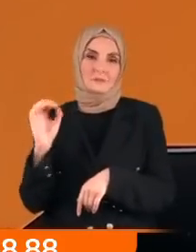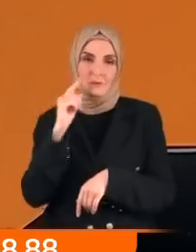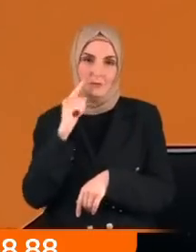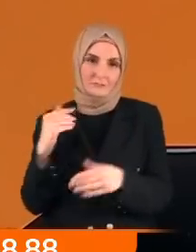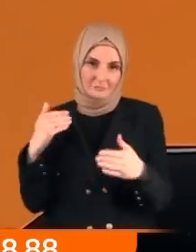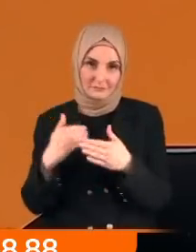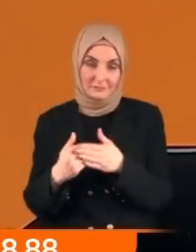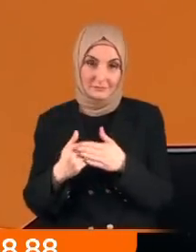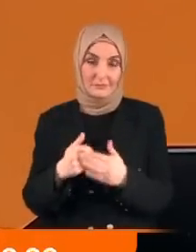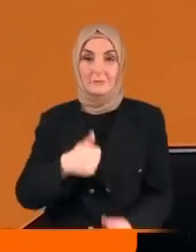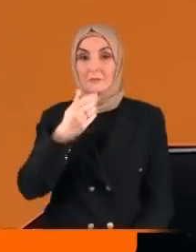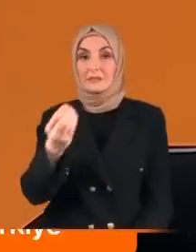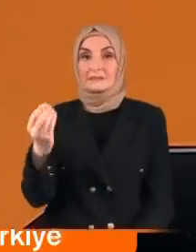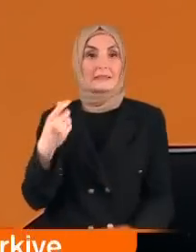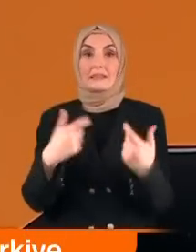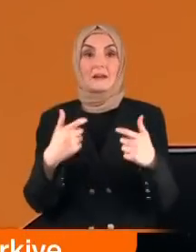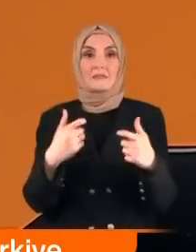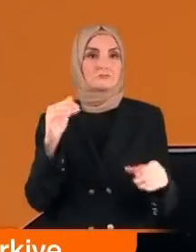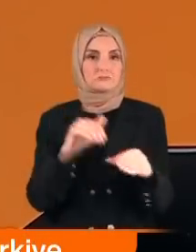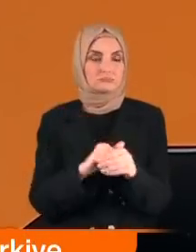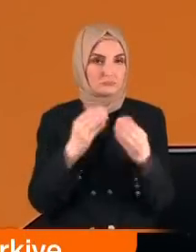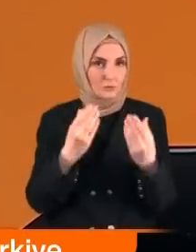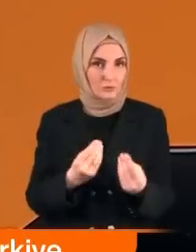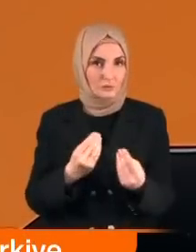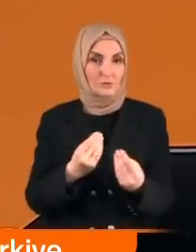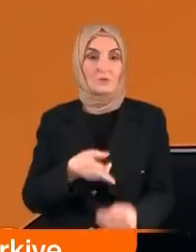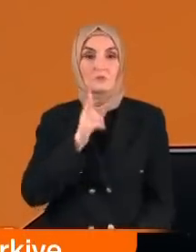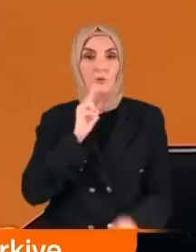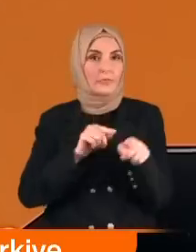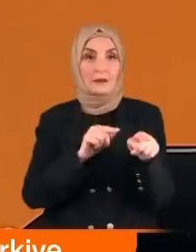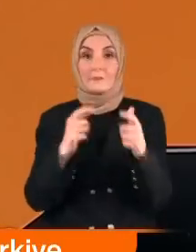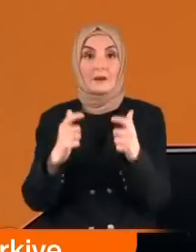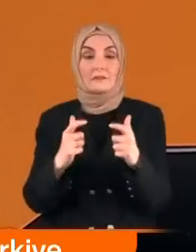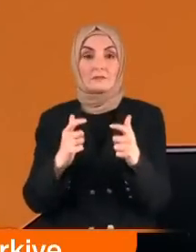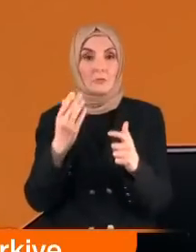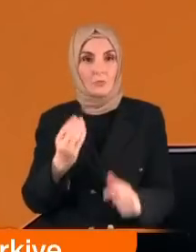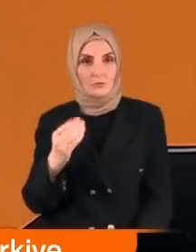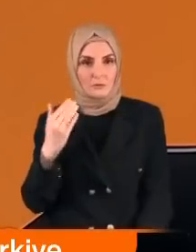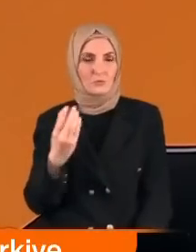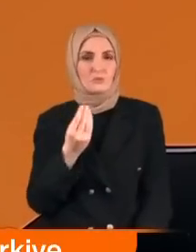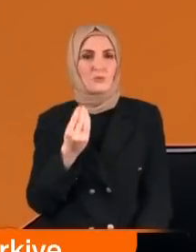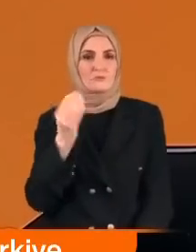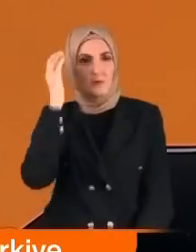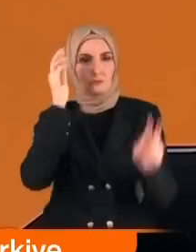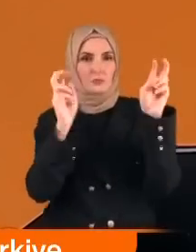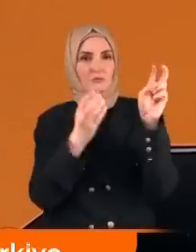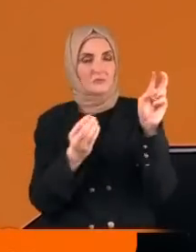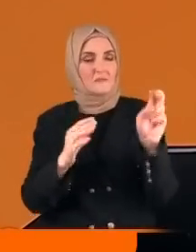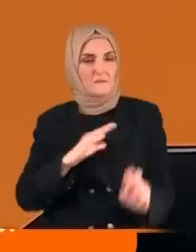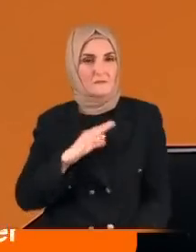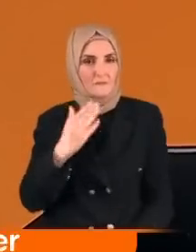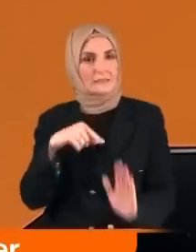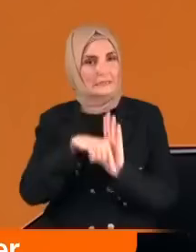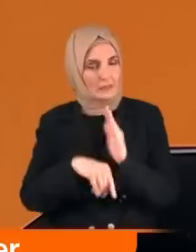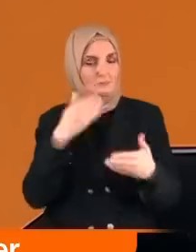edecek. Liderler nerede oy kullanacak, sonuçları nereden takip edecekler? Birçok başlık var elbette ve hepsine ayrıntılarıyla